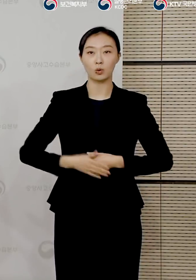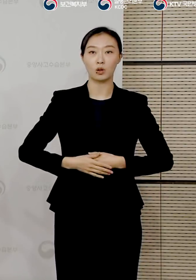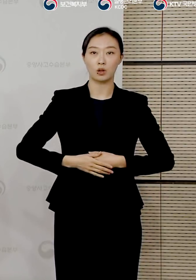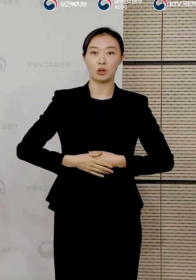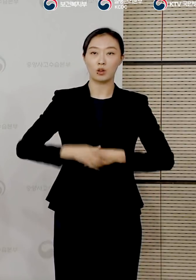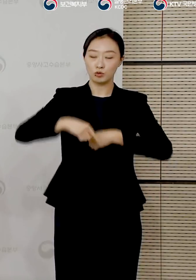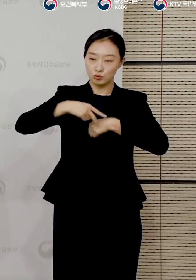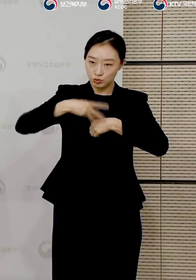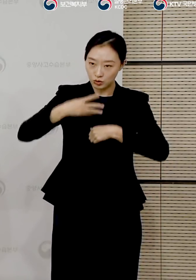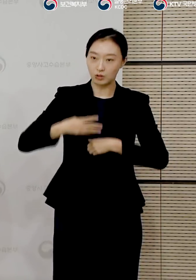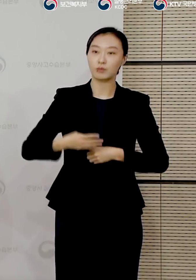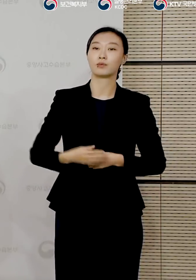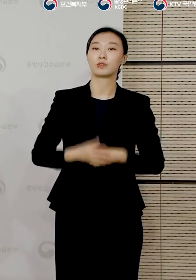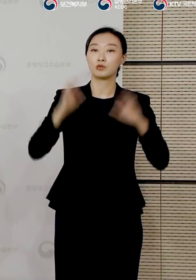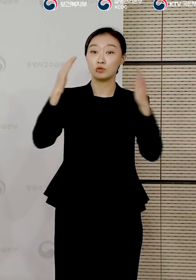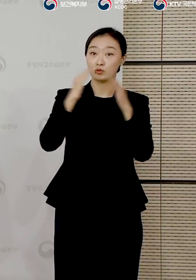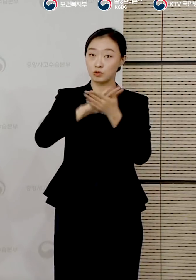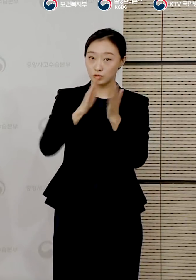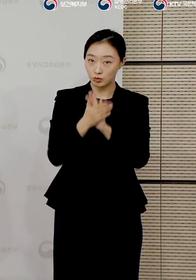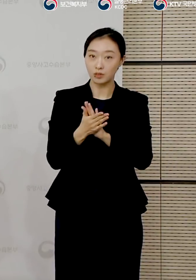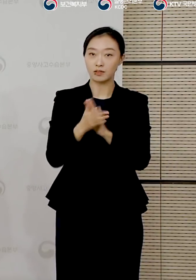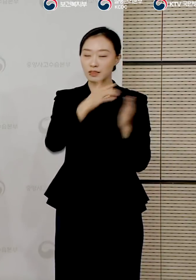개학도 연기하였습니다.